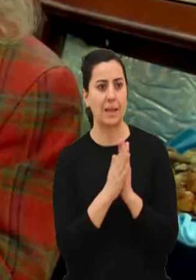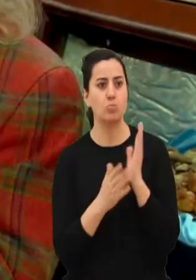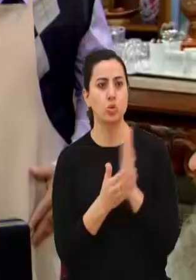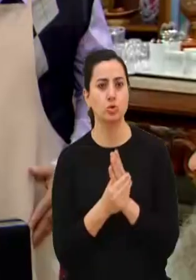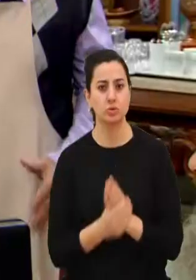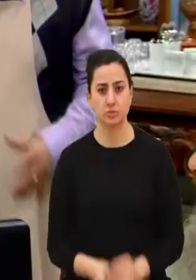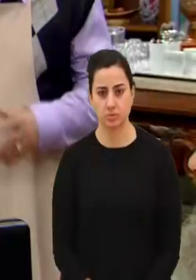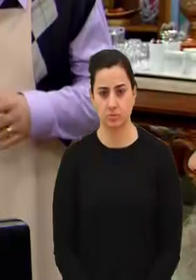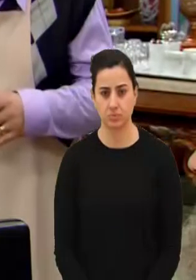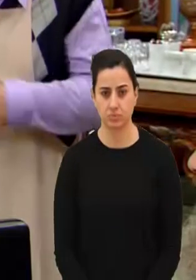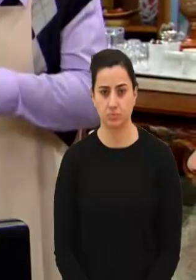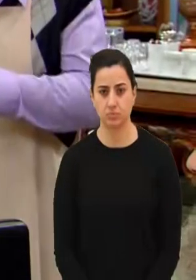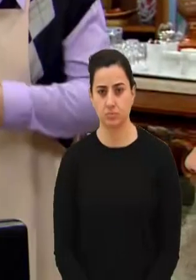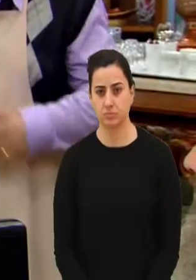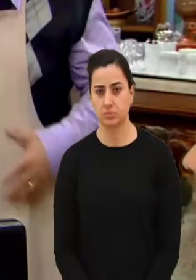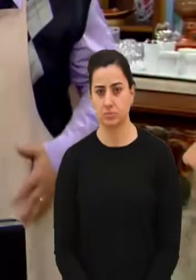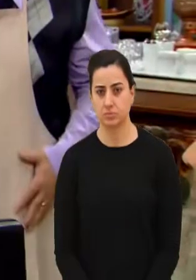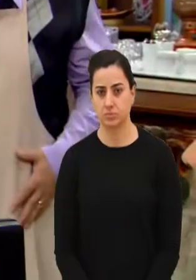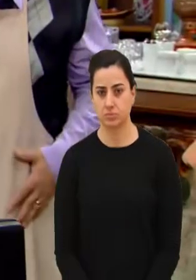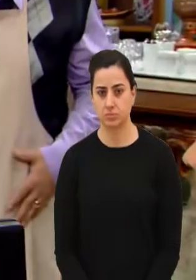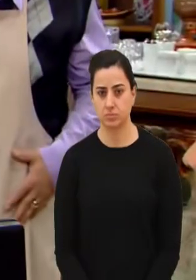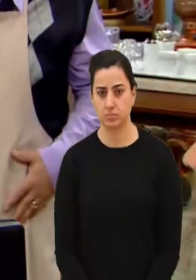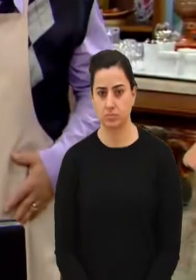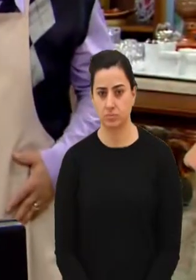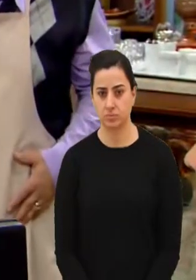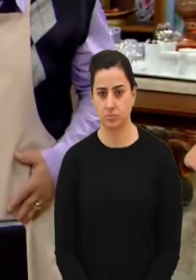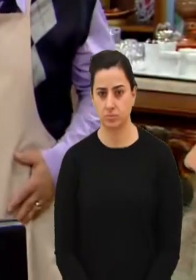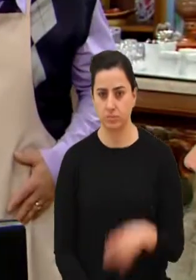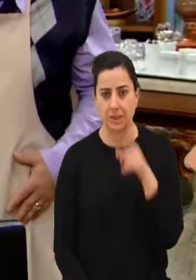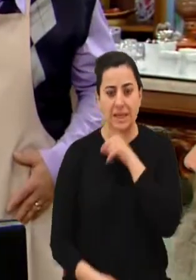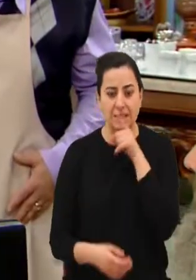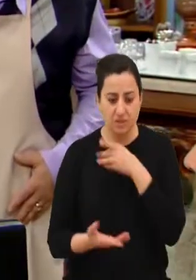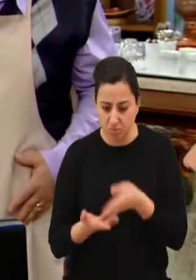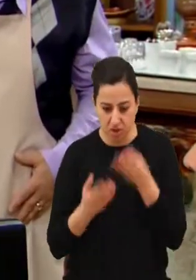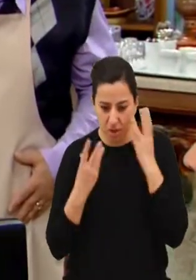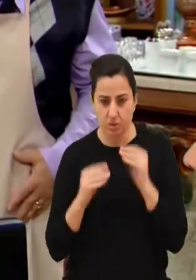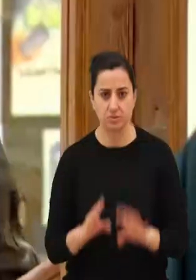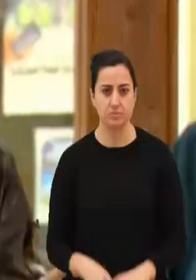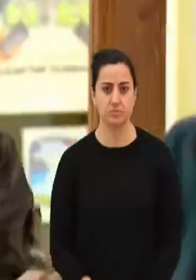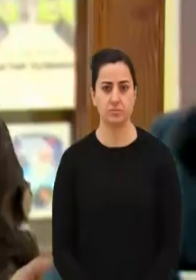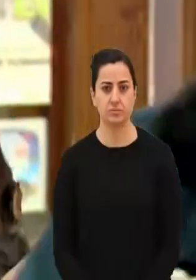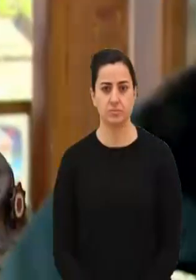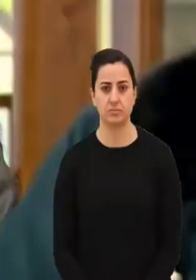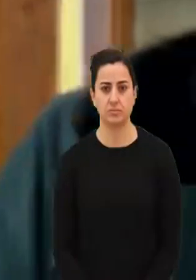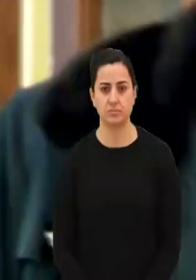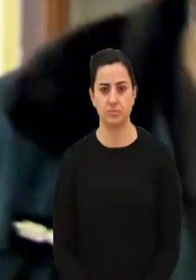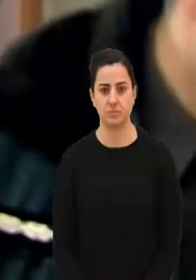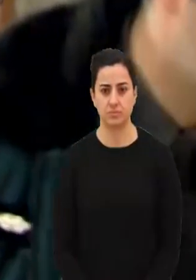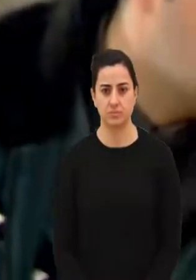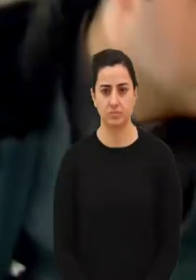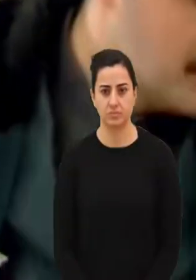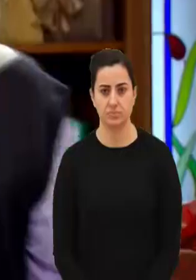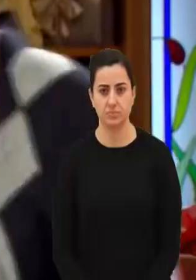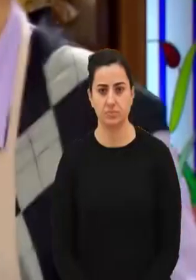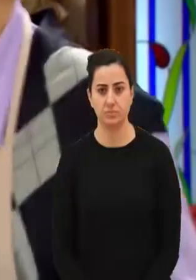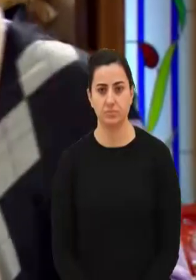dosyası. Ne bileceğim bu? İngilizce başkomiserim. İngilizce?